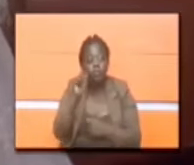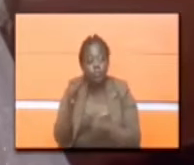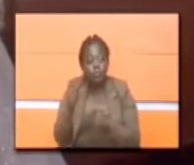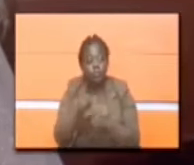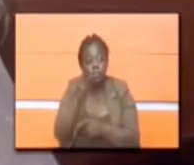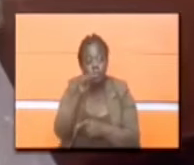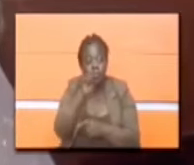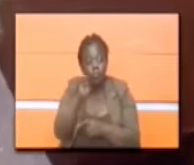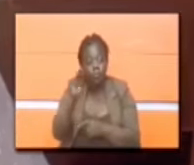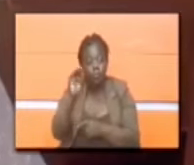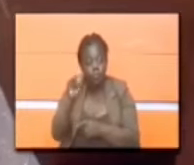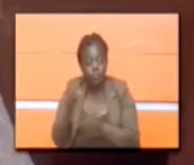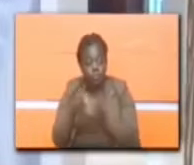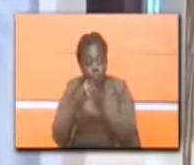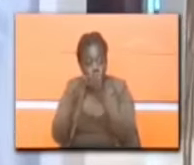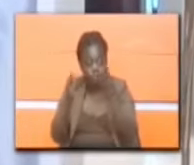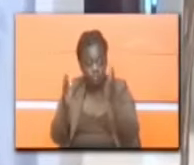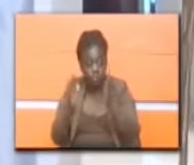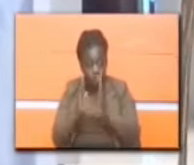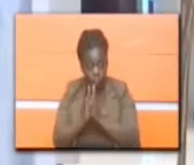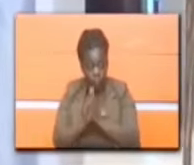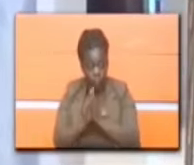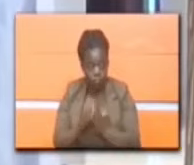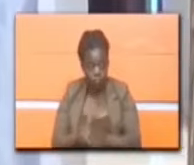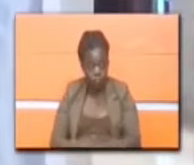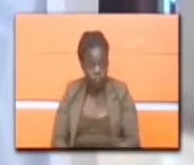okuva Enebbi ye yakulembeddemu.